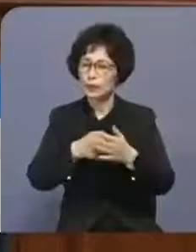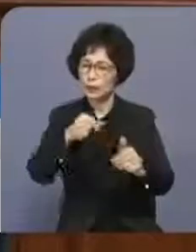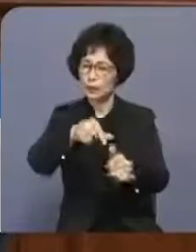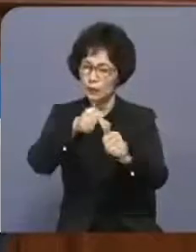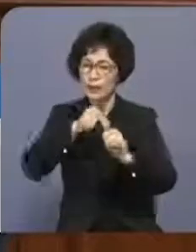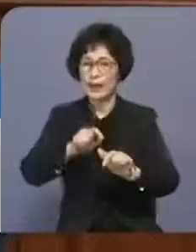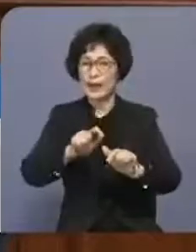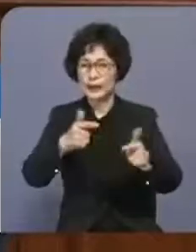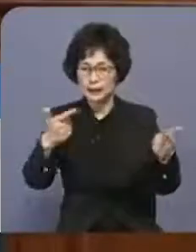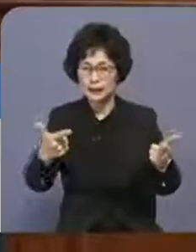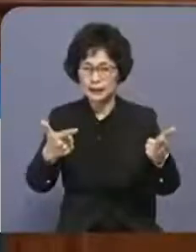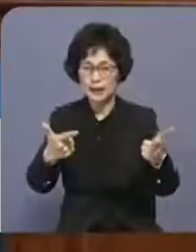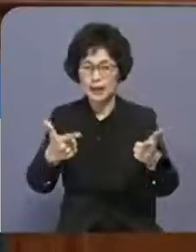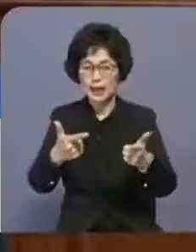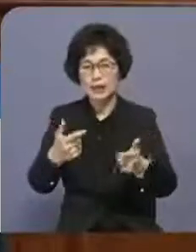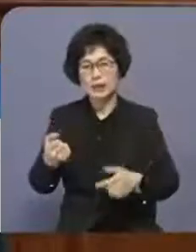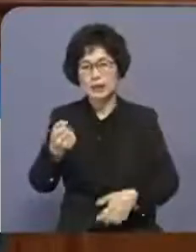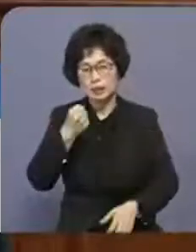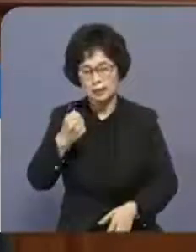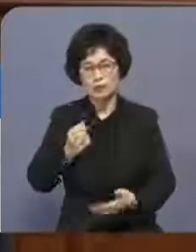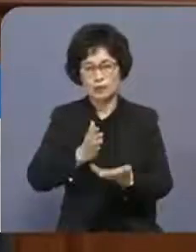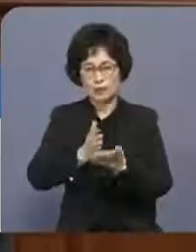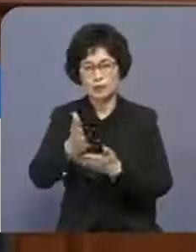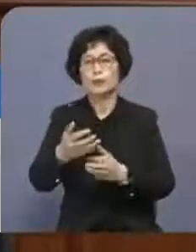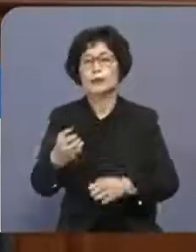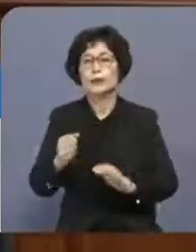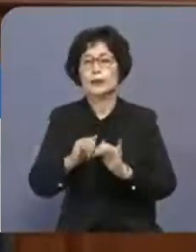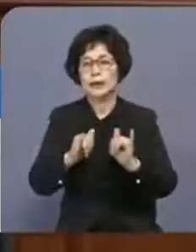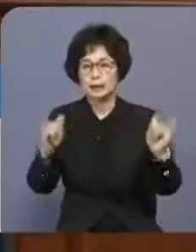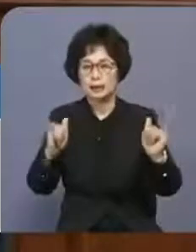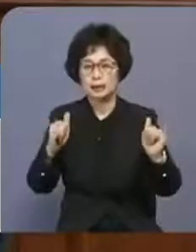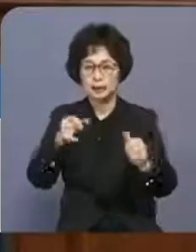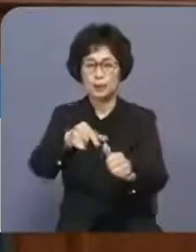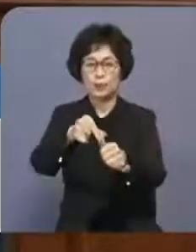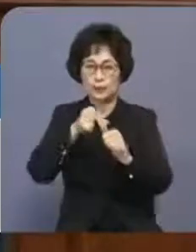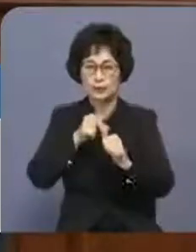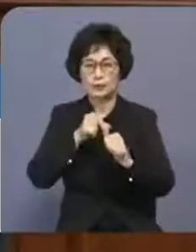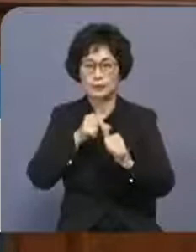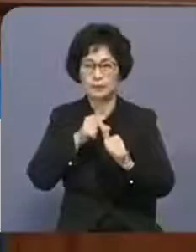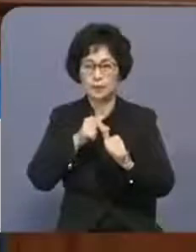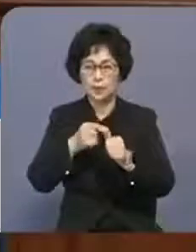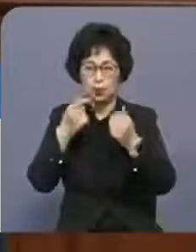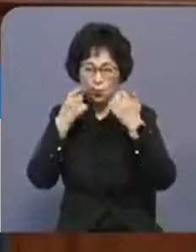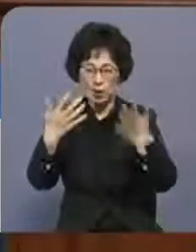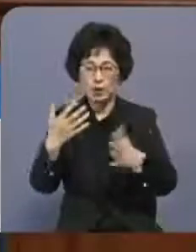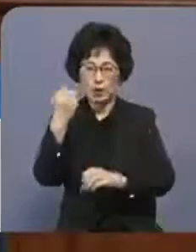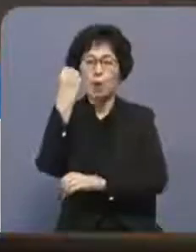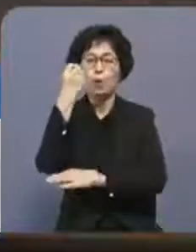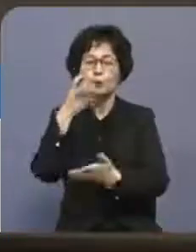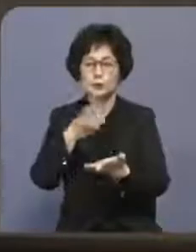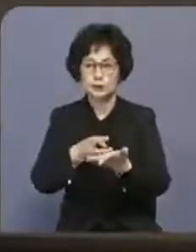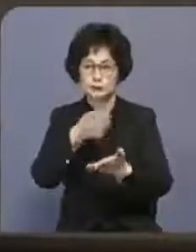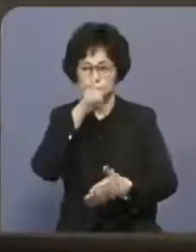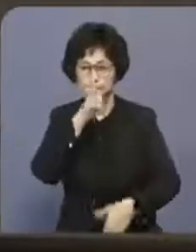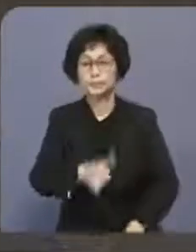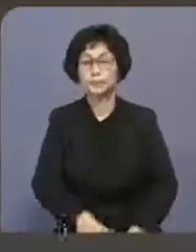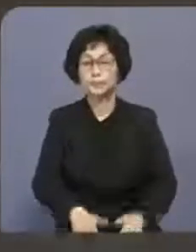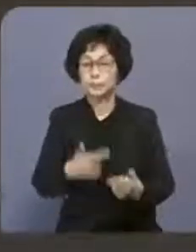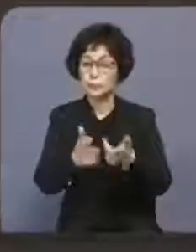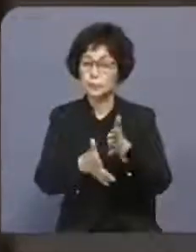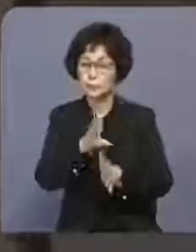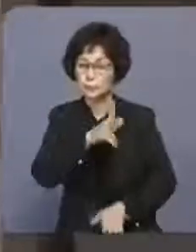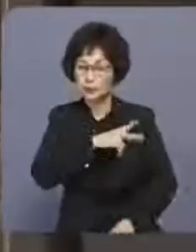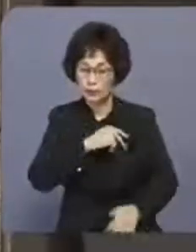적재적소에 혁신 역량을 갖춘 전문성 인사로 하겠다라는 확고한 원칙을 세웠고,